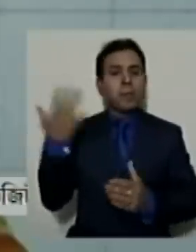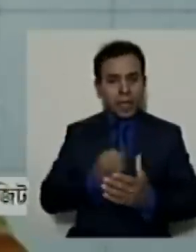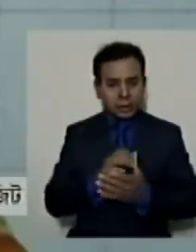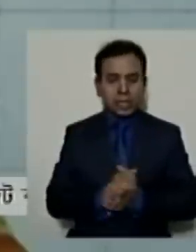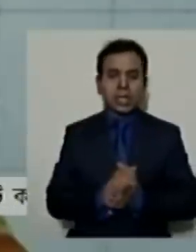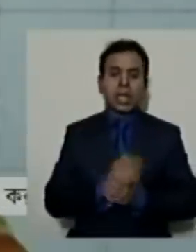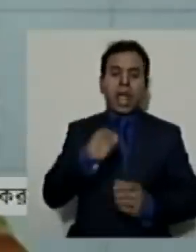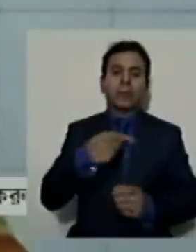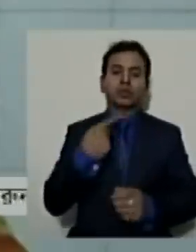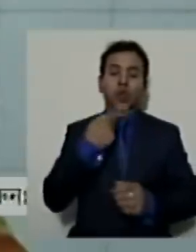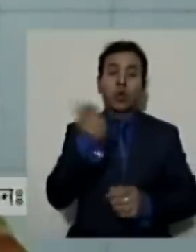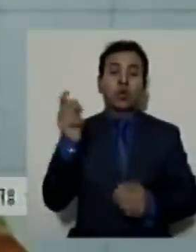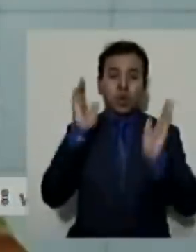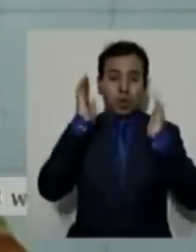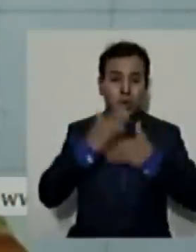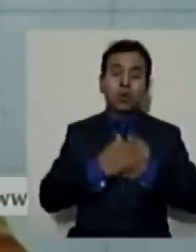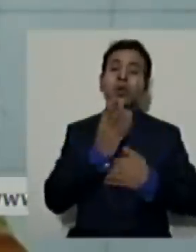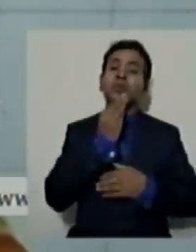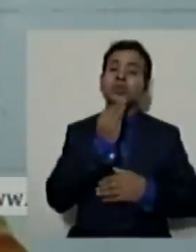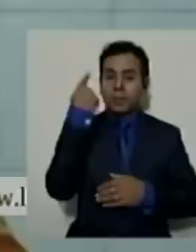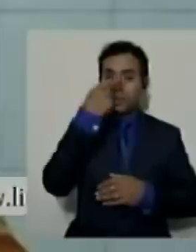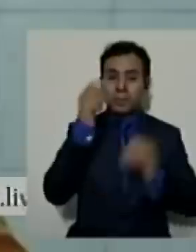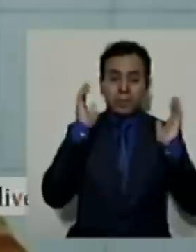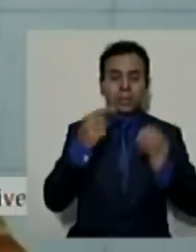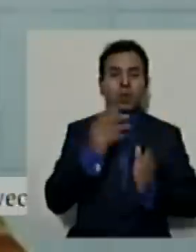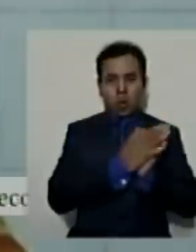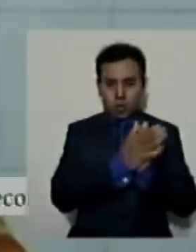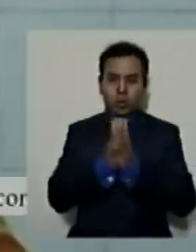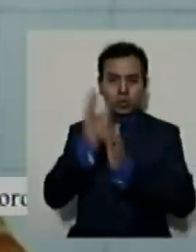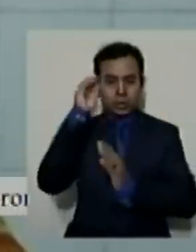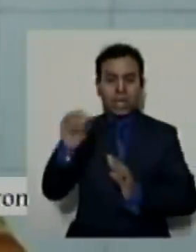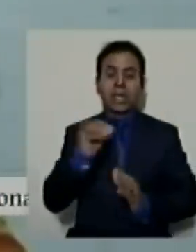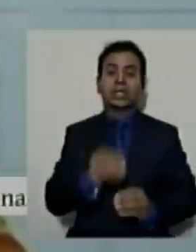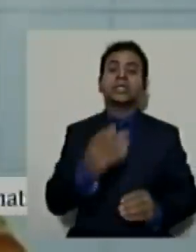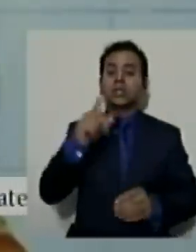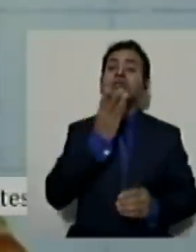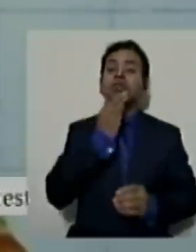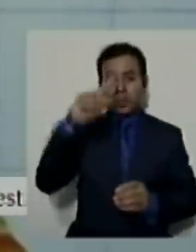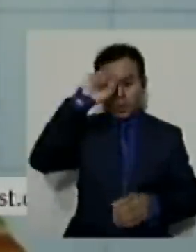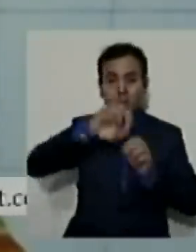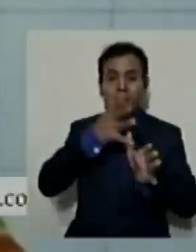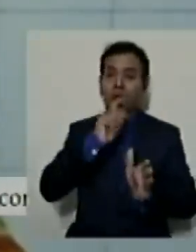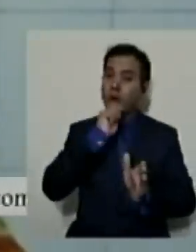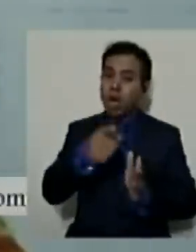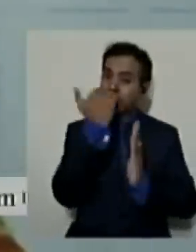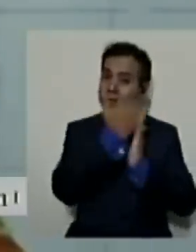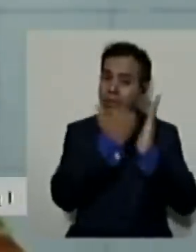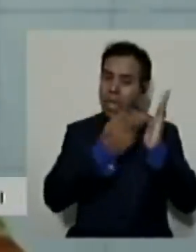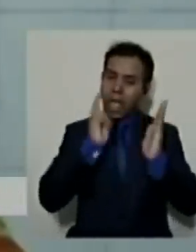ইমাম, মুয়াজ্জিন, খতিব, খাদিম ও দুইজন হাফেজ সহ সর্বোচ্চ 12 জন এশার এবং